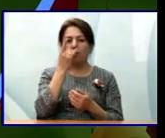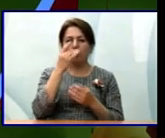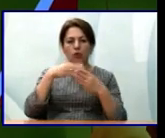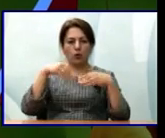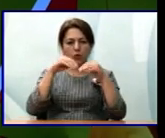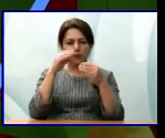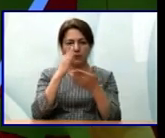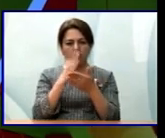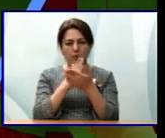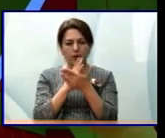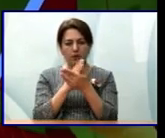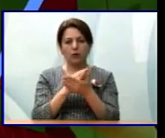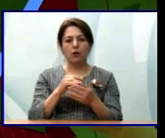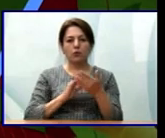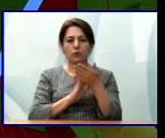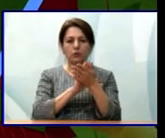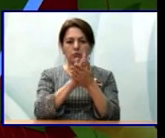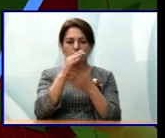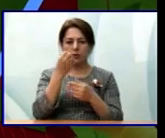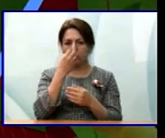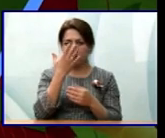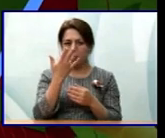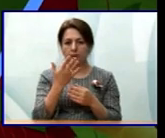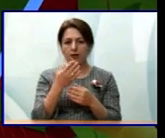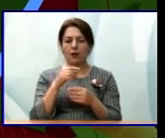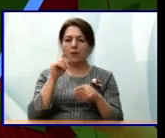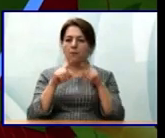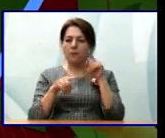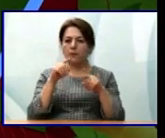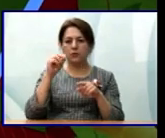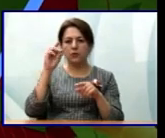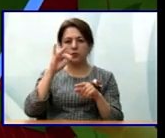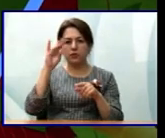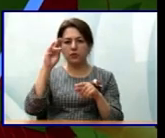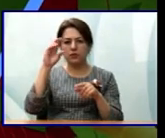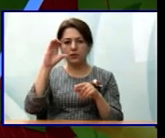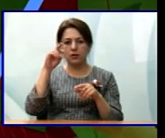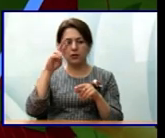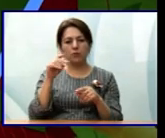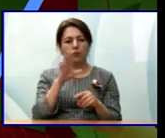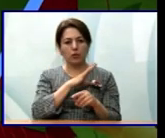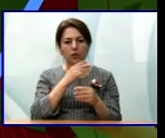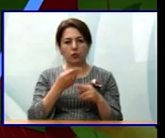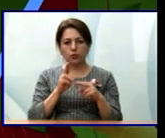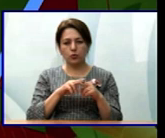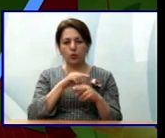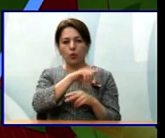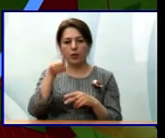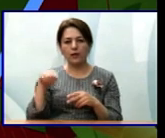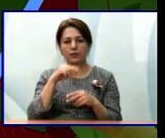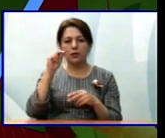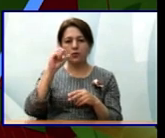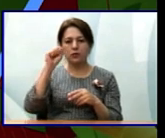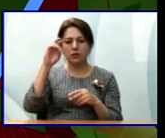Qovoqdoshlarga mansub o'simliklarning gullari ayrim jinsli bo'lganligi uchun ularning